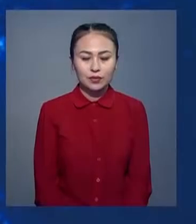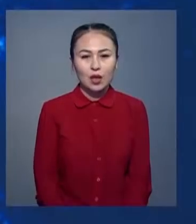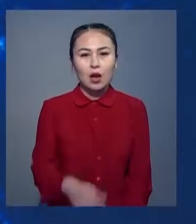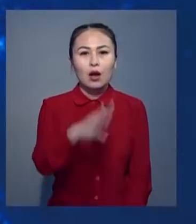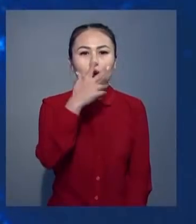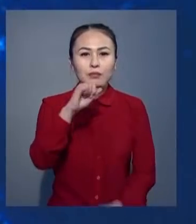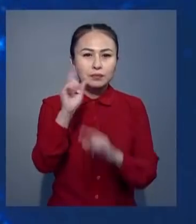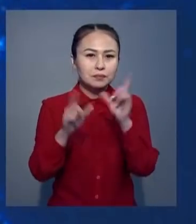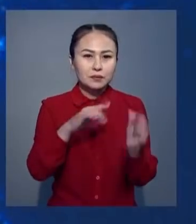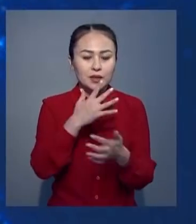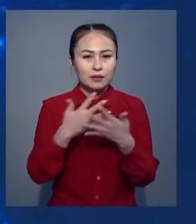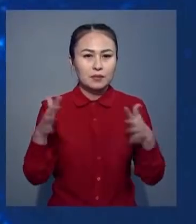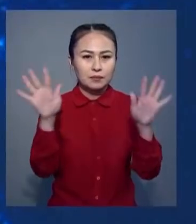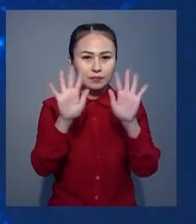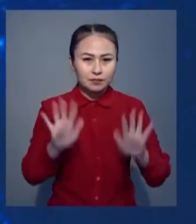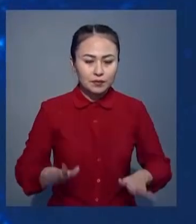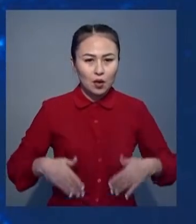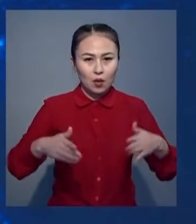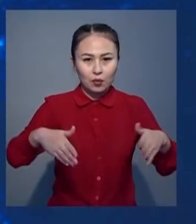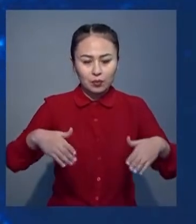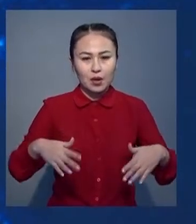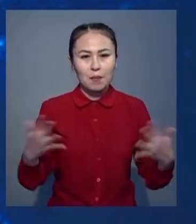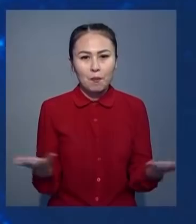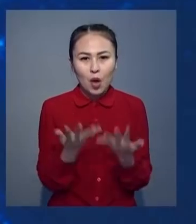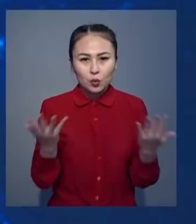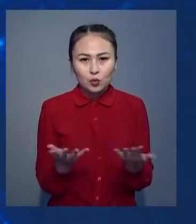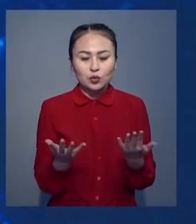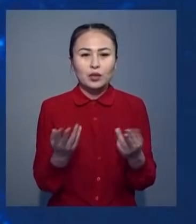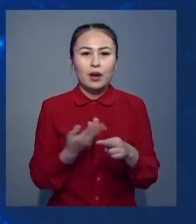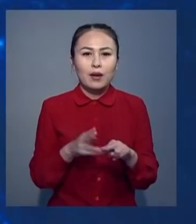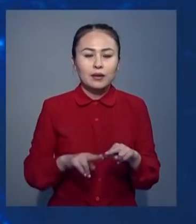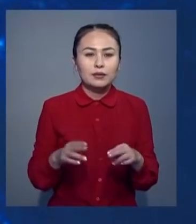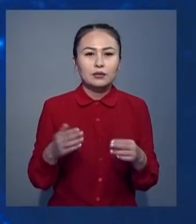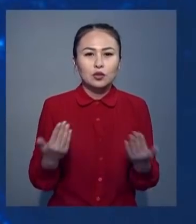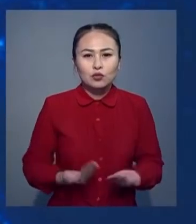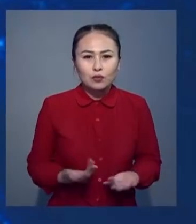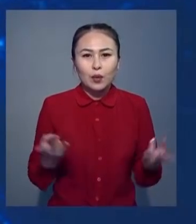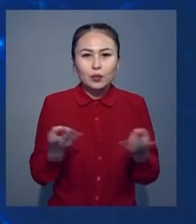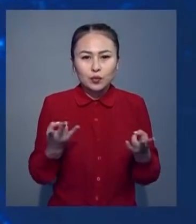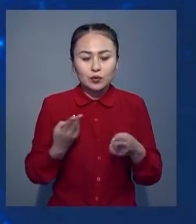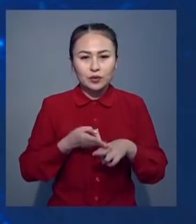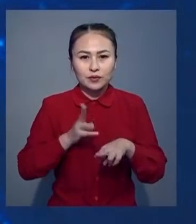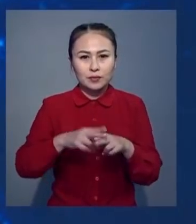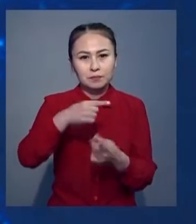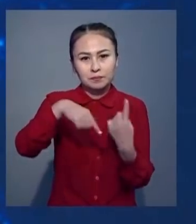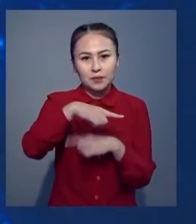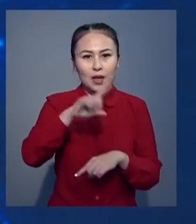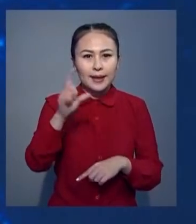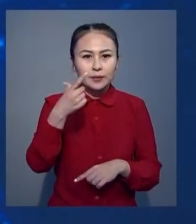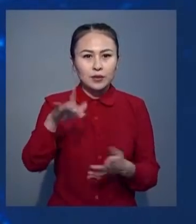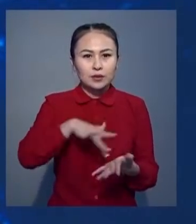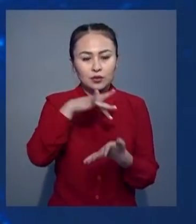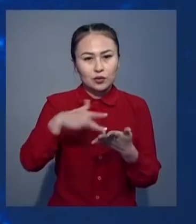Ұлттық нақыштағы перделер, құрақ көрпелер мен жастықтар. Тұрмыста кеңінен қолданылатын осы бұйымдарды кәсіп көзіне айналдырған